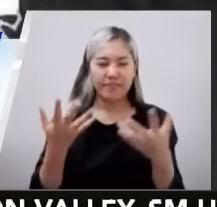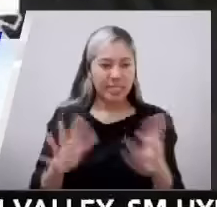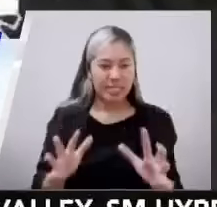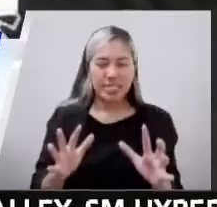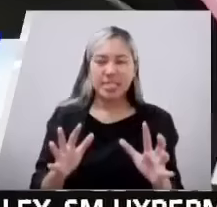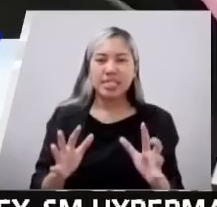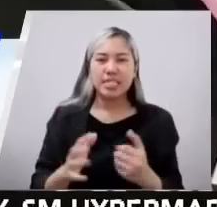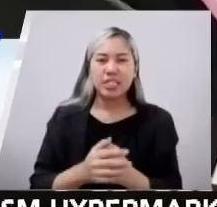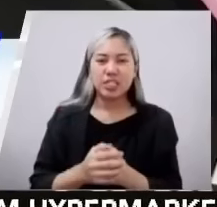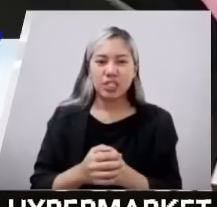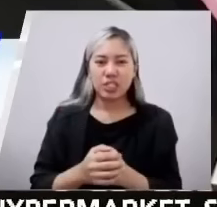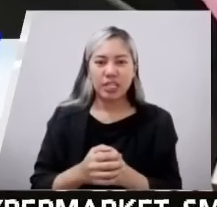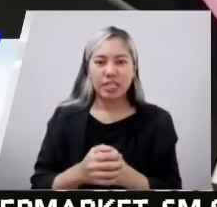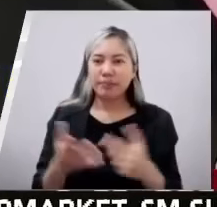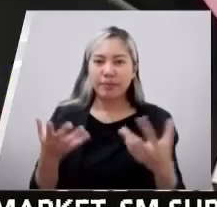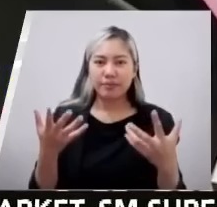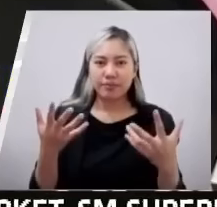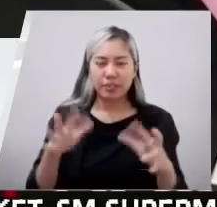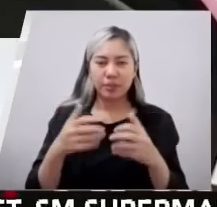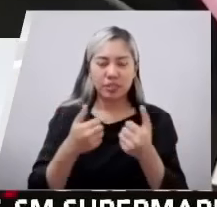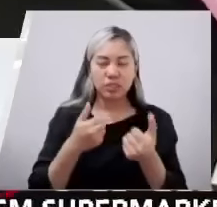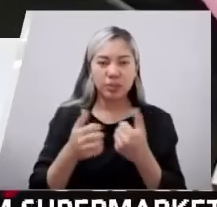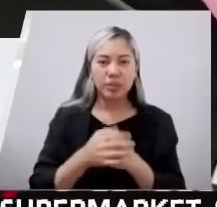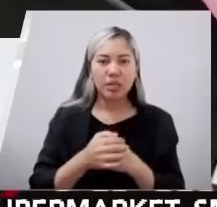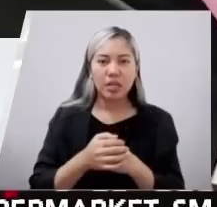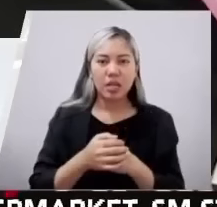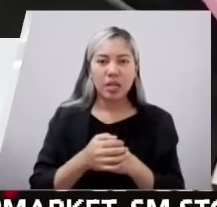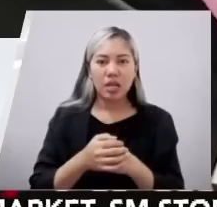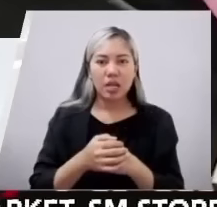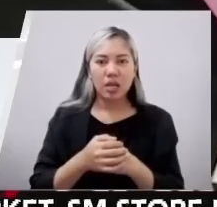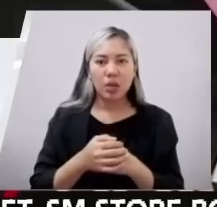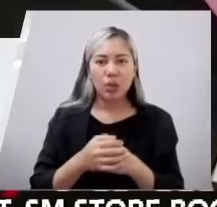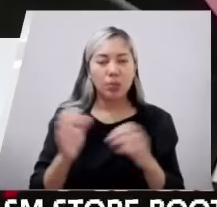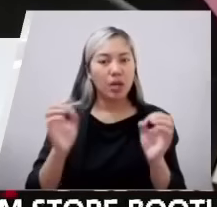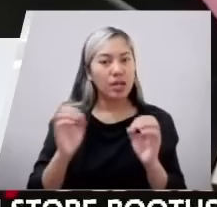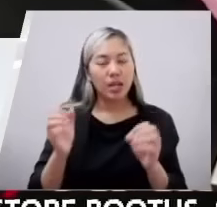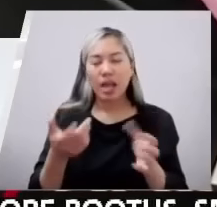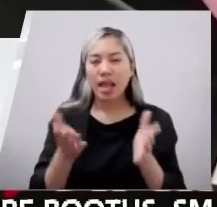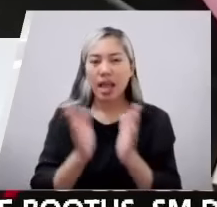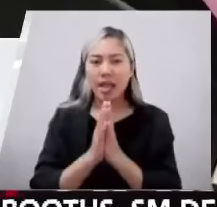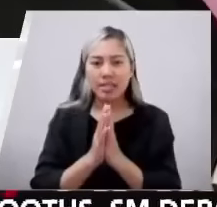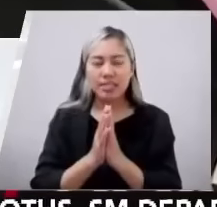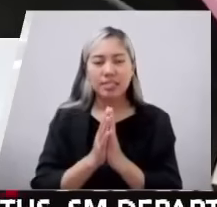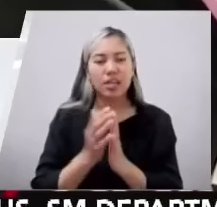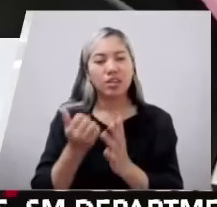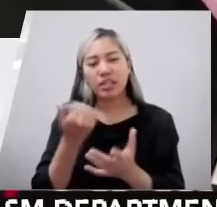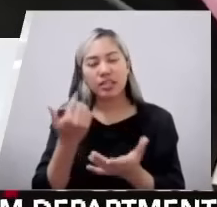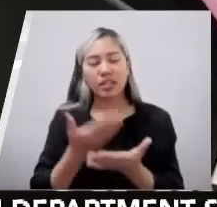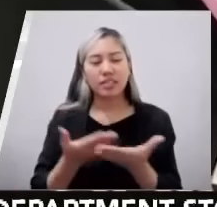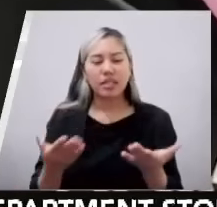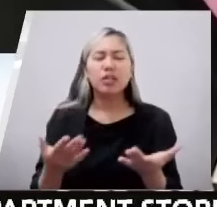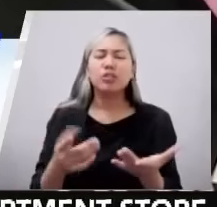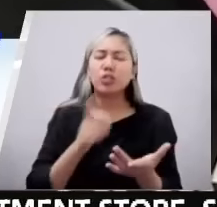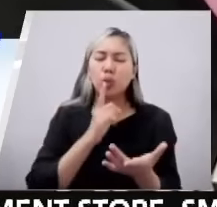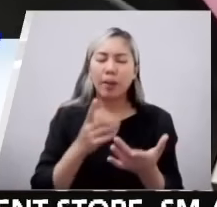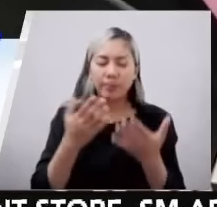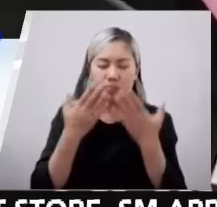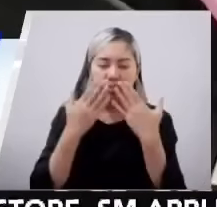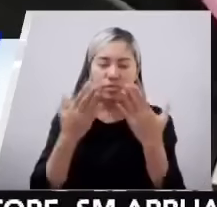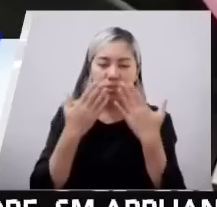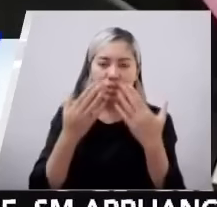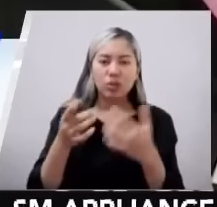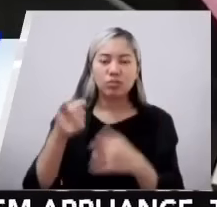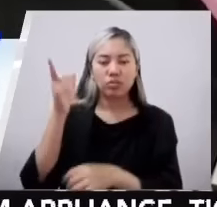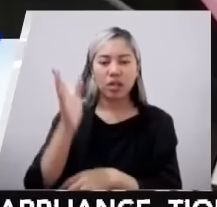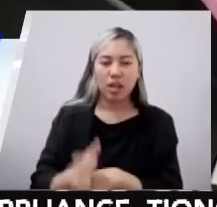ng palakasan wala na po akong hinihiling iba pa ngayon sobrang Grateful po ako kay Lord na um narinig niya po at